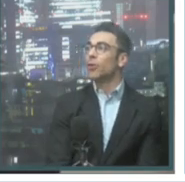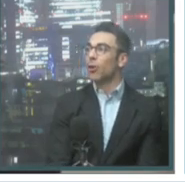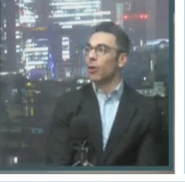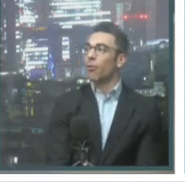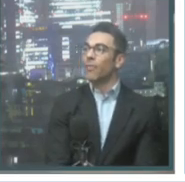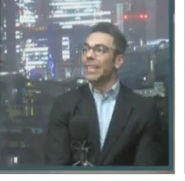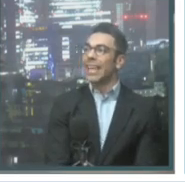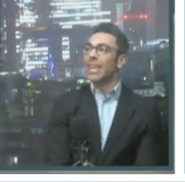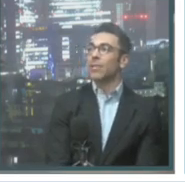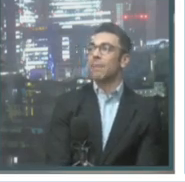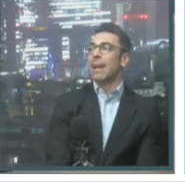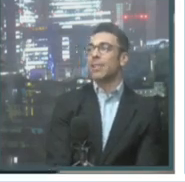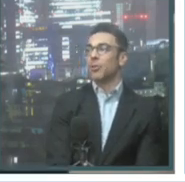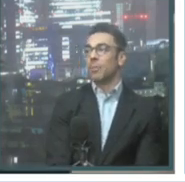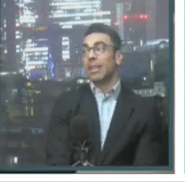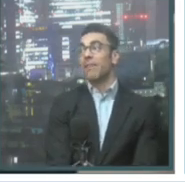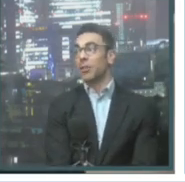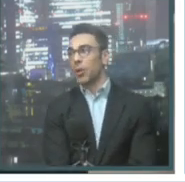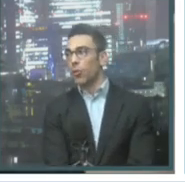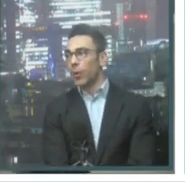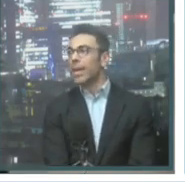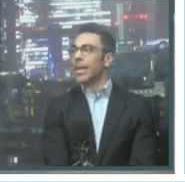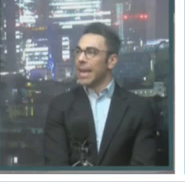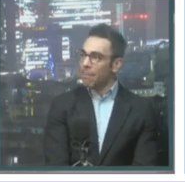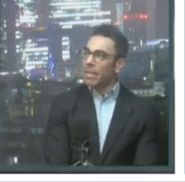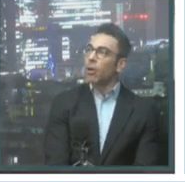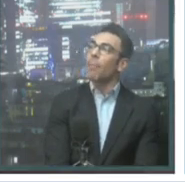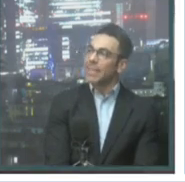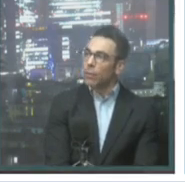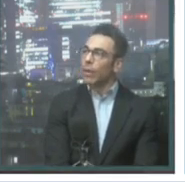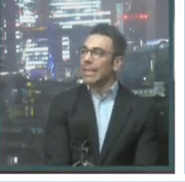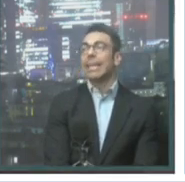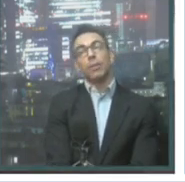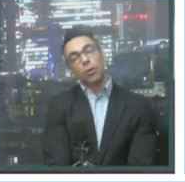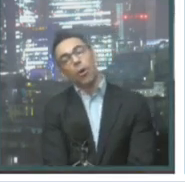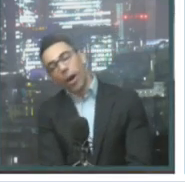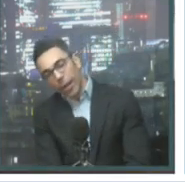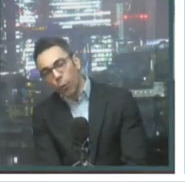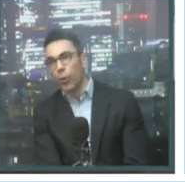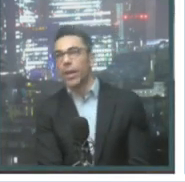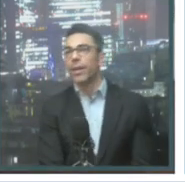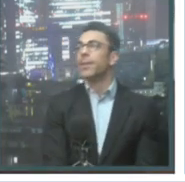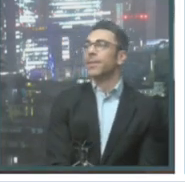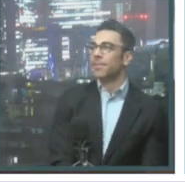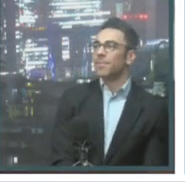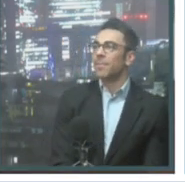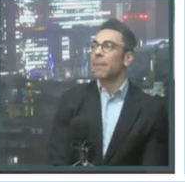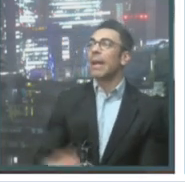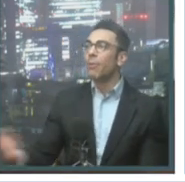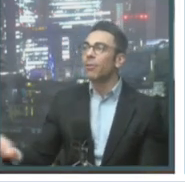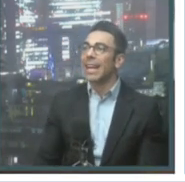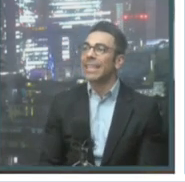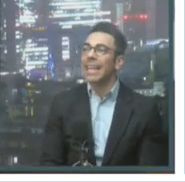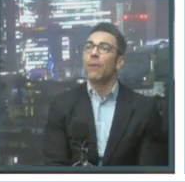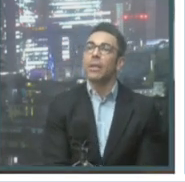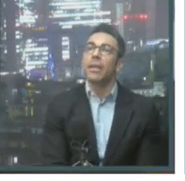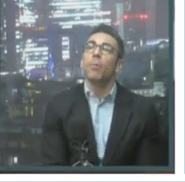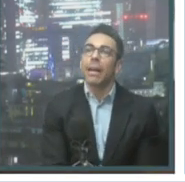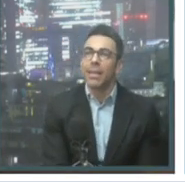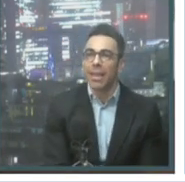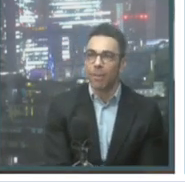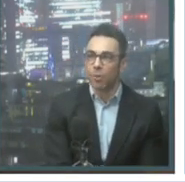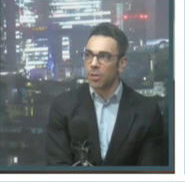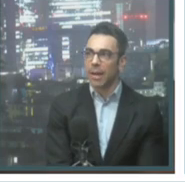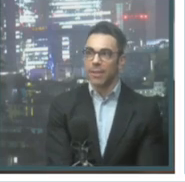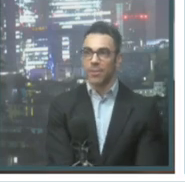confondono convinti che io sia braccio mentre invece lui è in file con hamas e due cantanti con sé anche luisa camera da dietro e venosa qatar e quindi